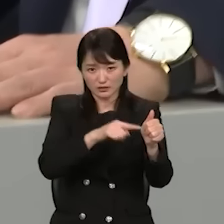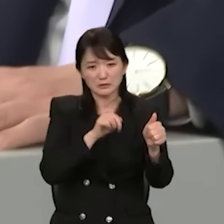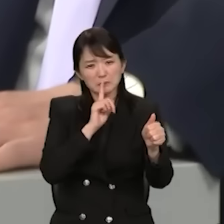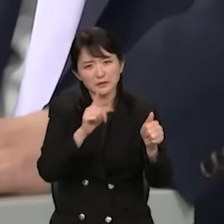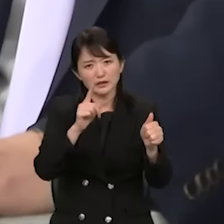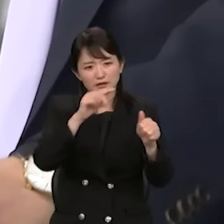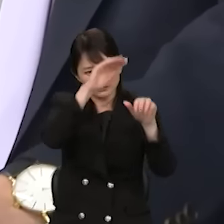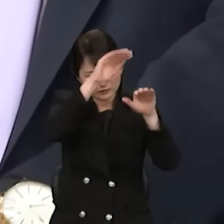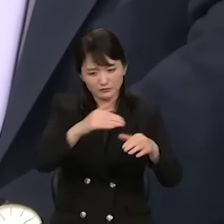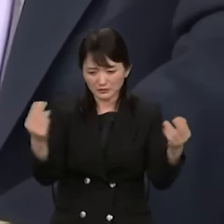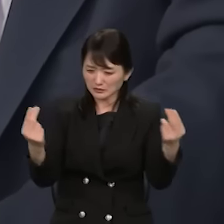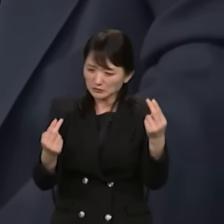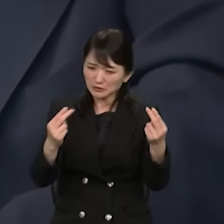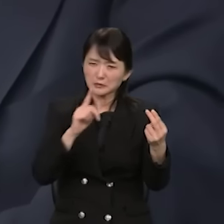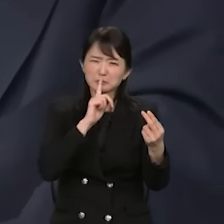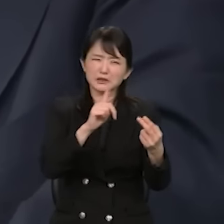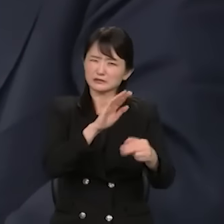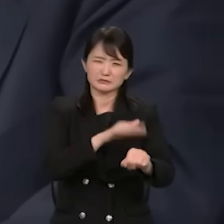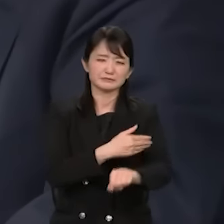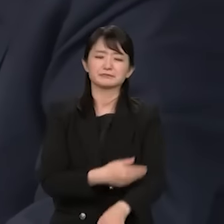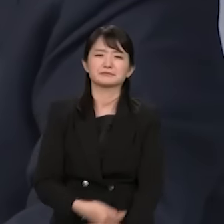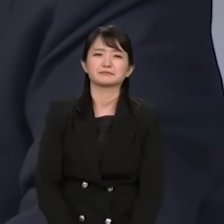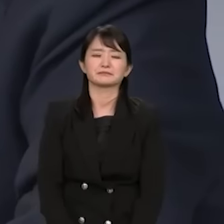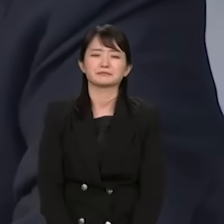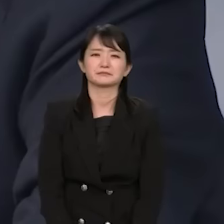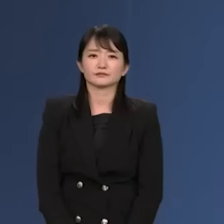지적이 나옵니다. JTBC 최규진입니다.